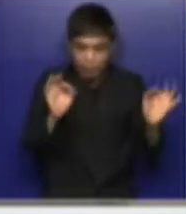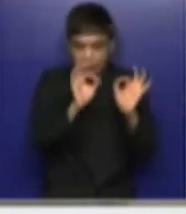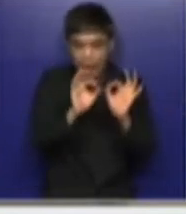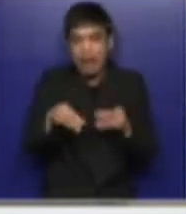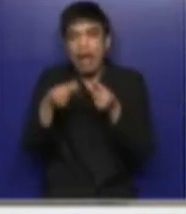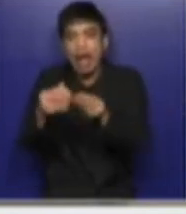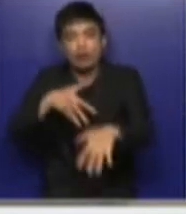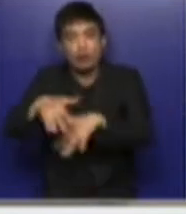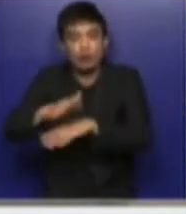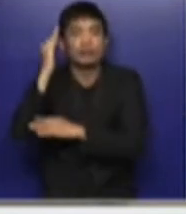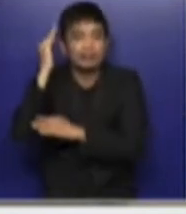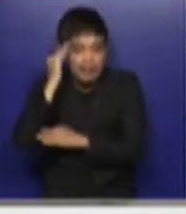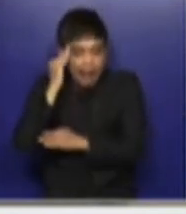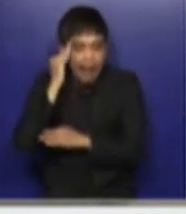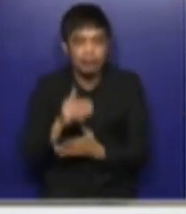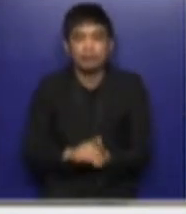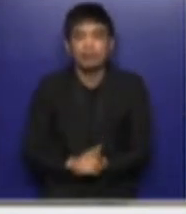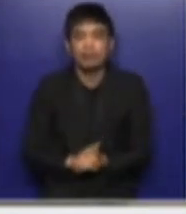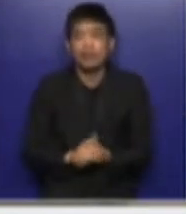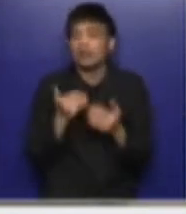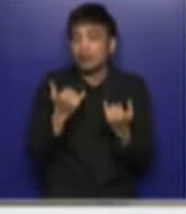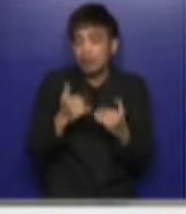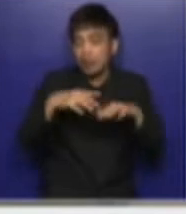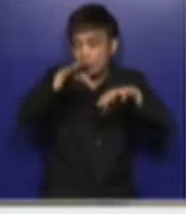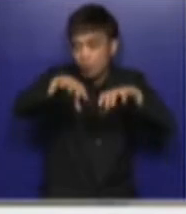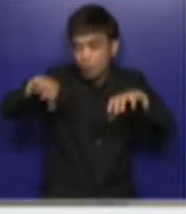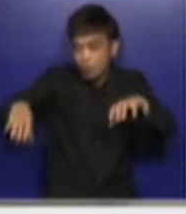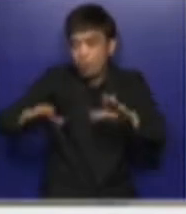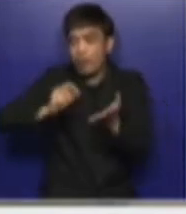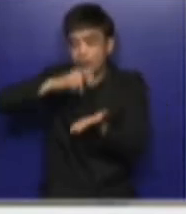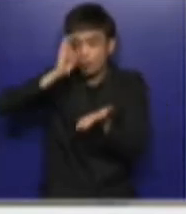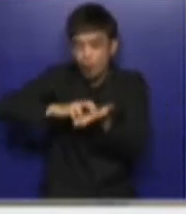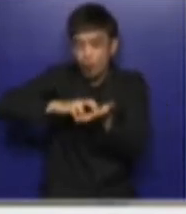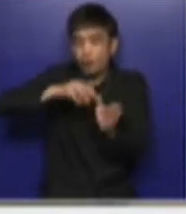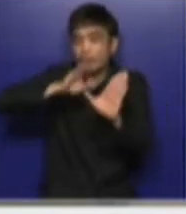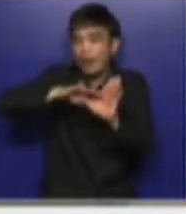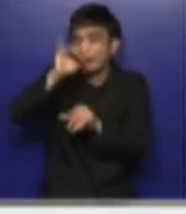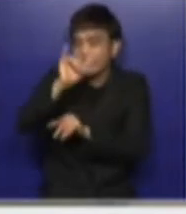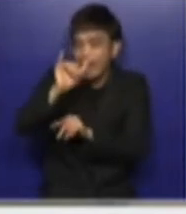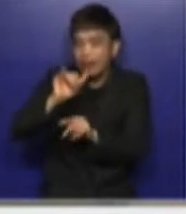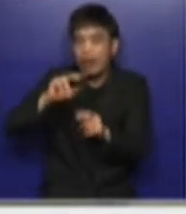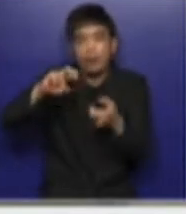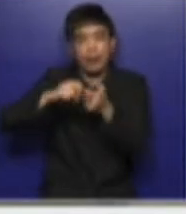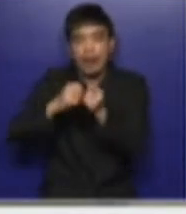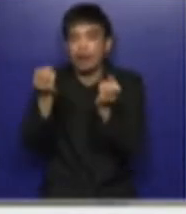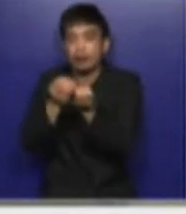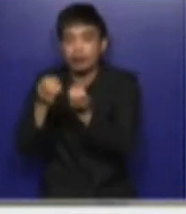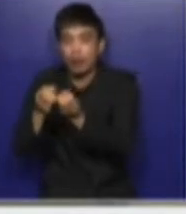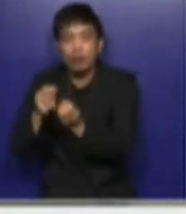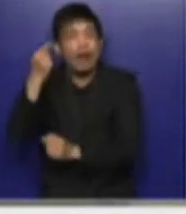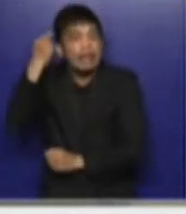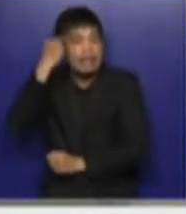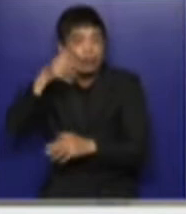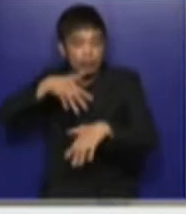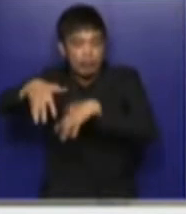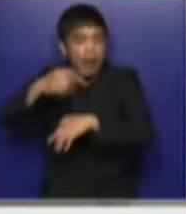ถานเหล่านี้ที่ยังไม่ถูกขึ้นทะเบียนก็ถูกทำลายไปเรื่อยๆนะคะเพราะว่าชาวบ้านสามารถซ่อมกันได้เองโดยที่ไม่